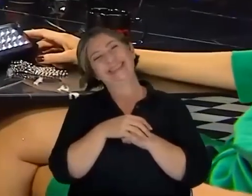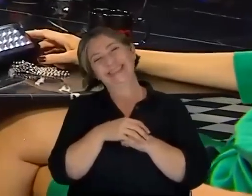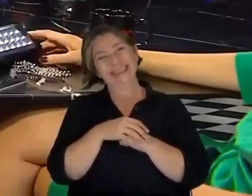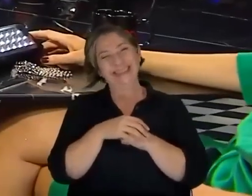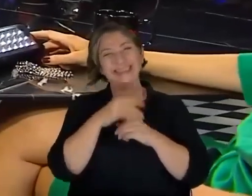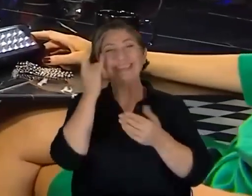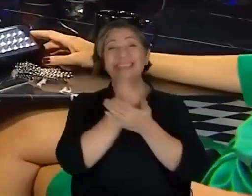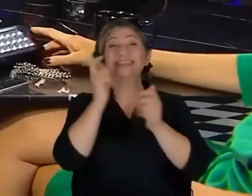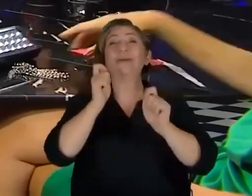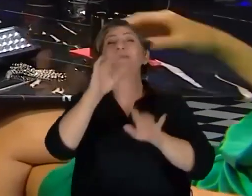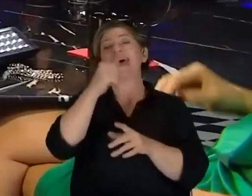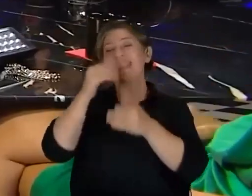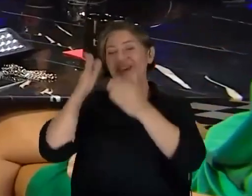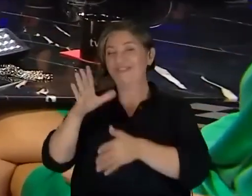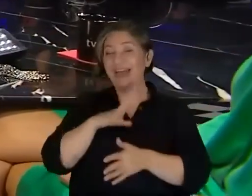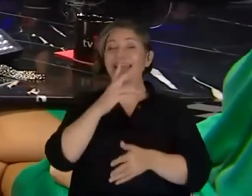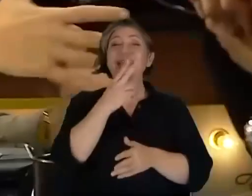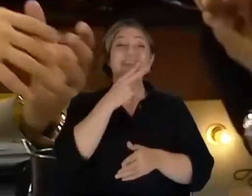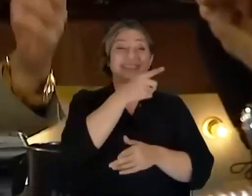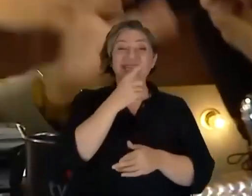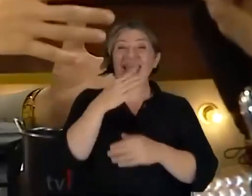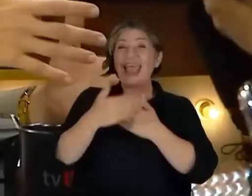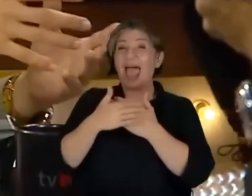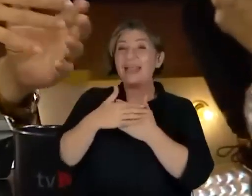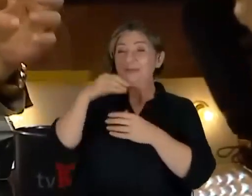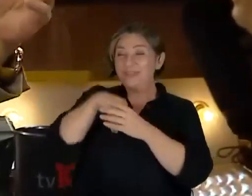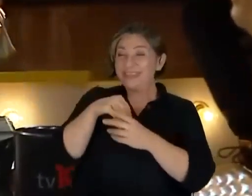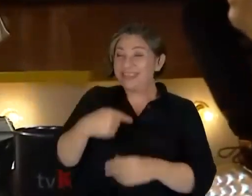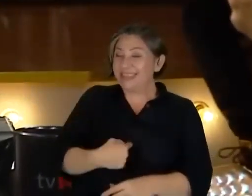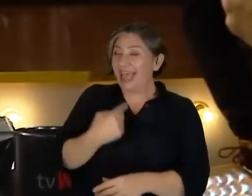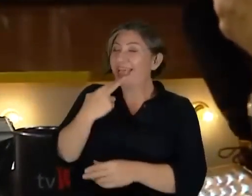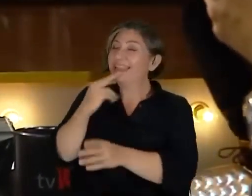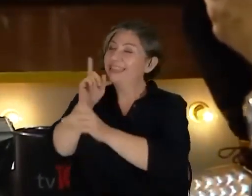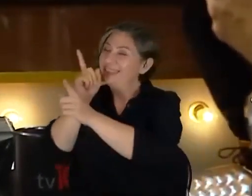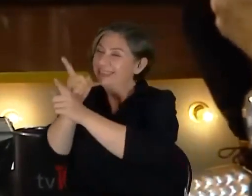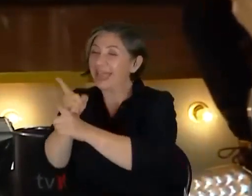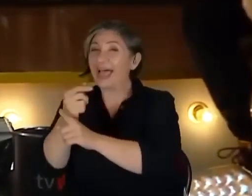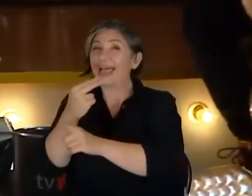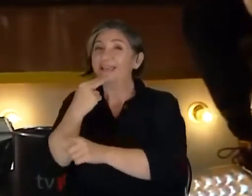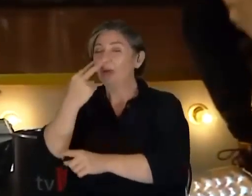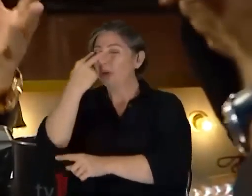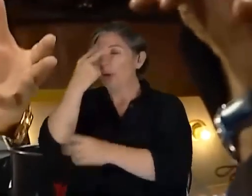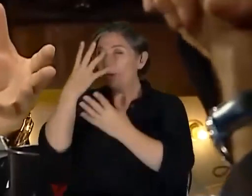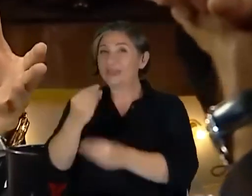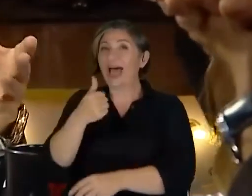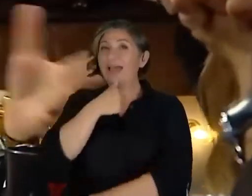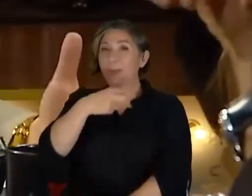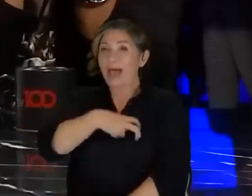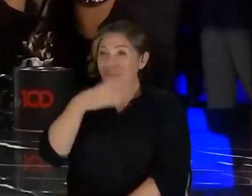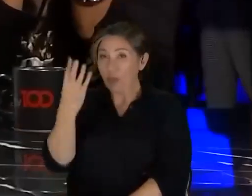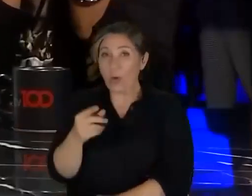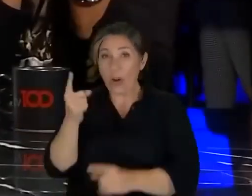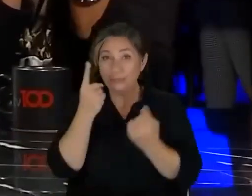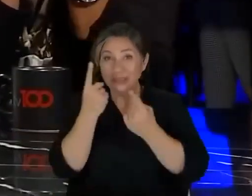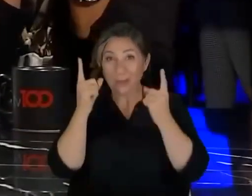Ve bir kadın ona sadece yardım etme hisleriyle yaklaşıyor. Ve kadın kör olduktan sonra da adama aşık mı oluyor